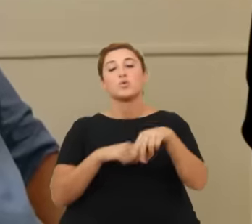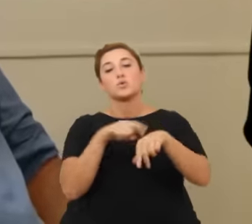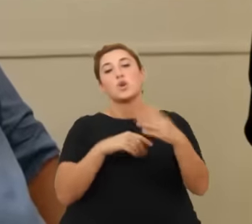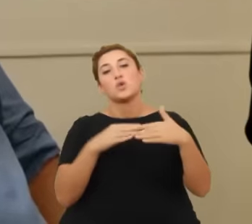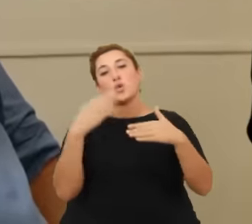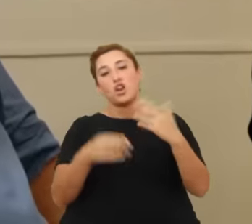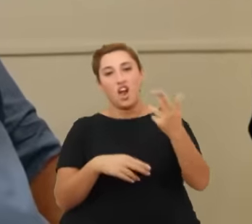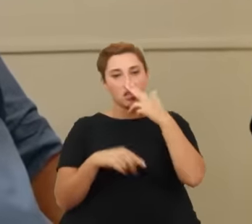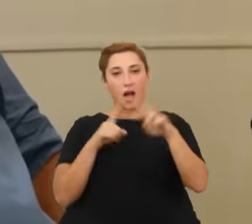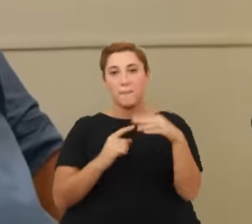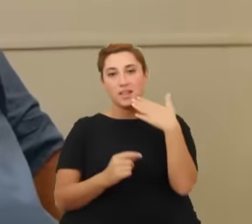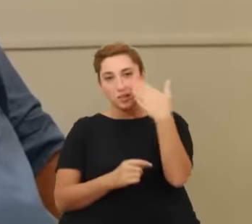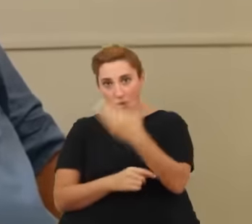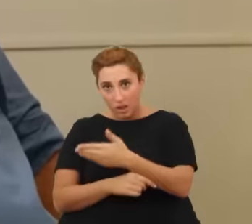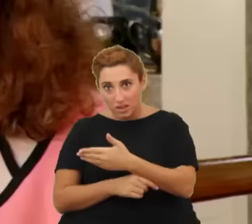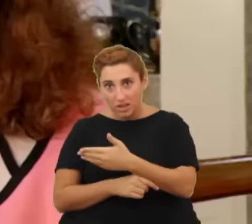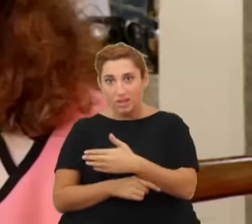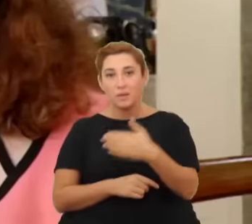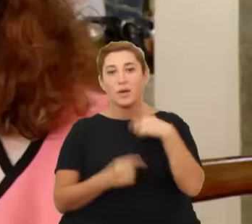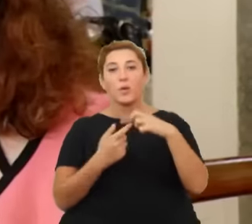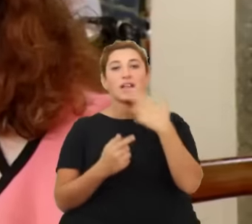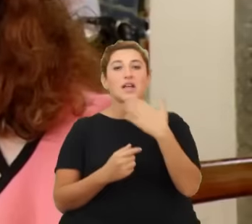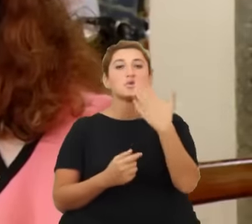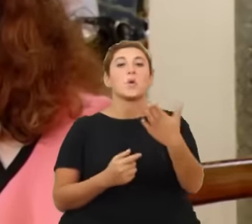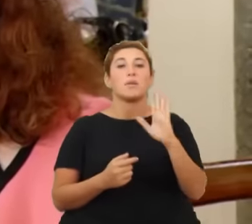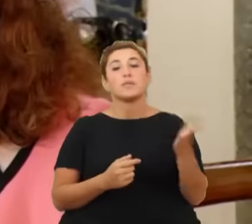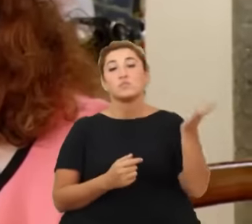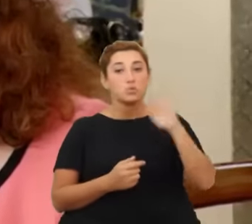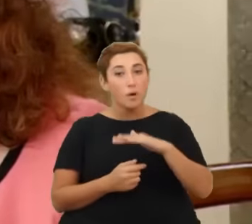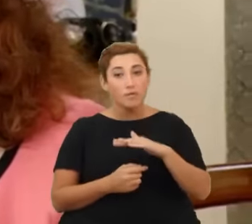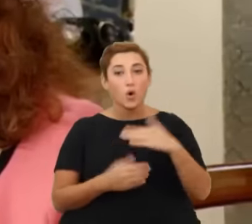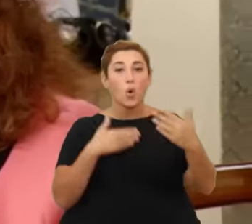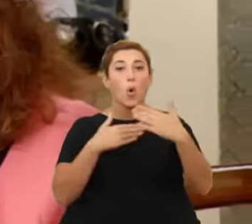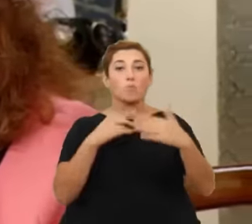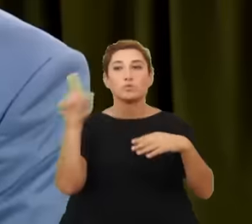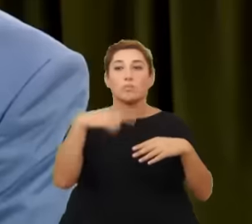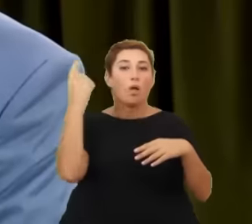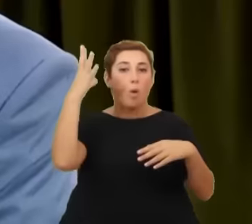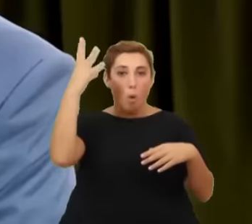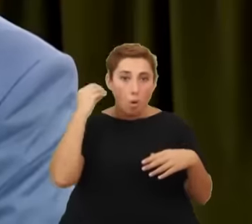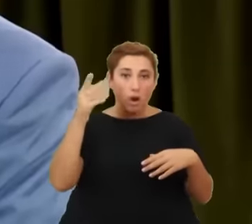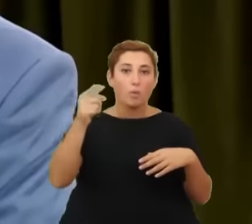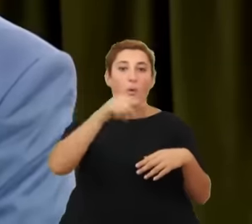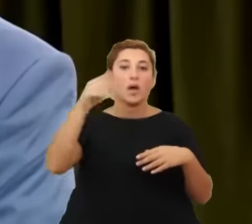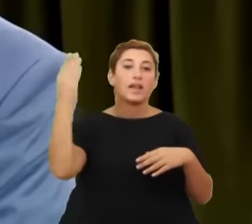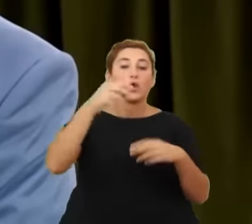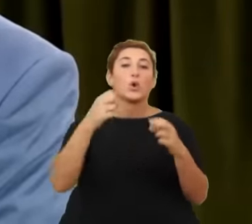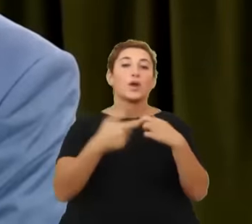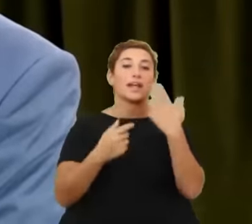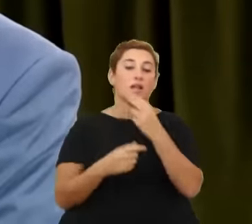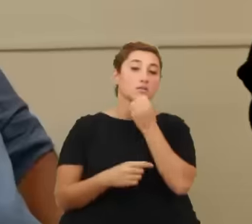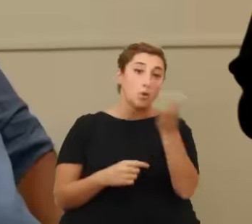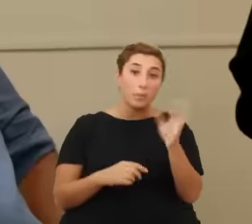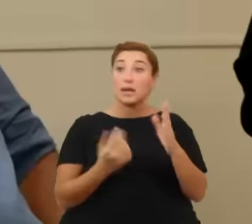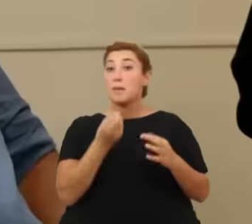sonra alıştım, Ahmet'e söyledim. Ben Rukiye teyzeye söyleyemedim. Sonra komşunun bile öğrendi. Onu oradan gitti, Rukiye teyzeye mi